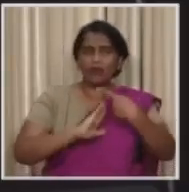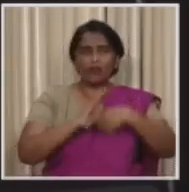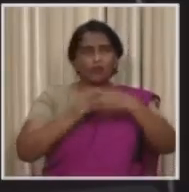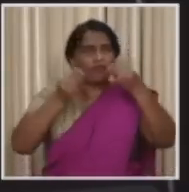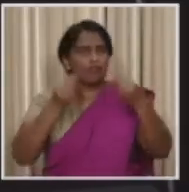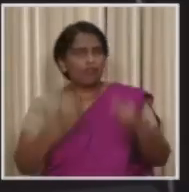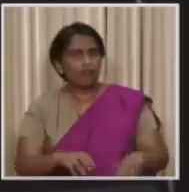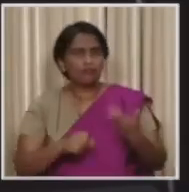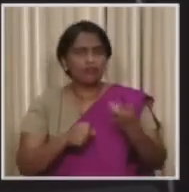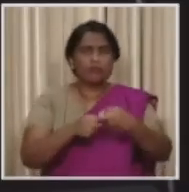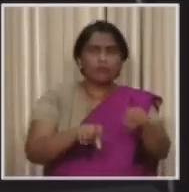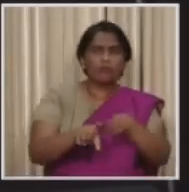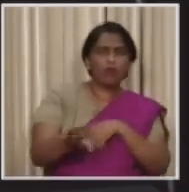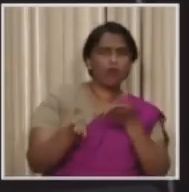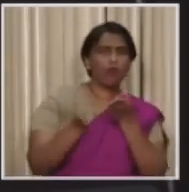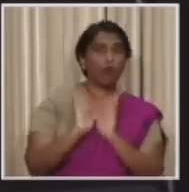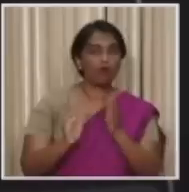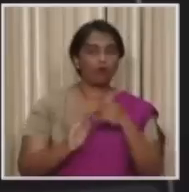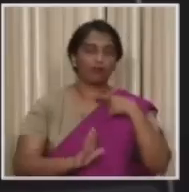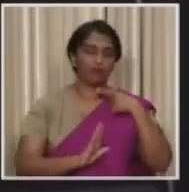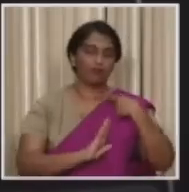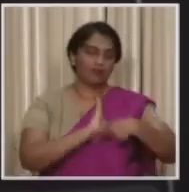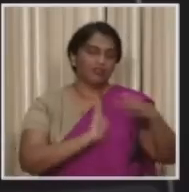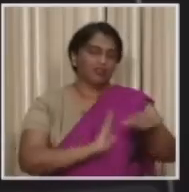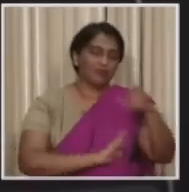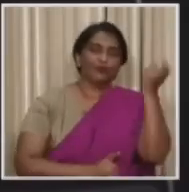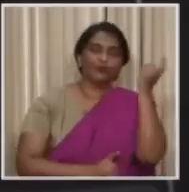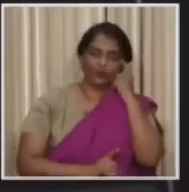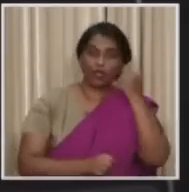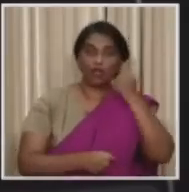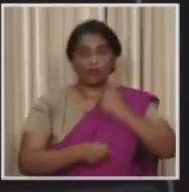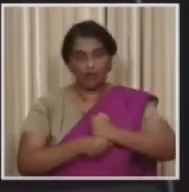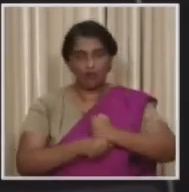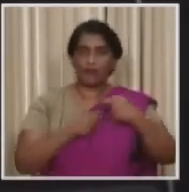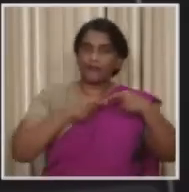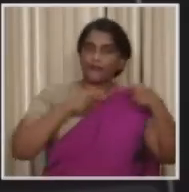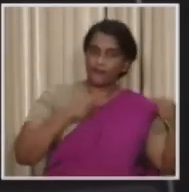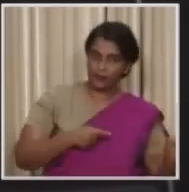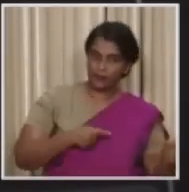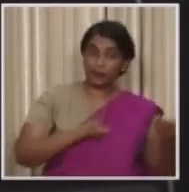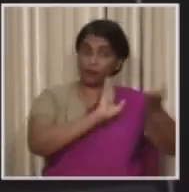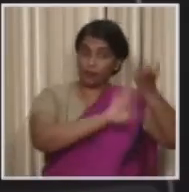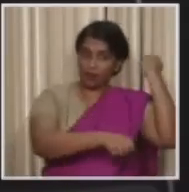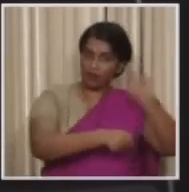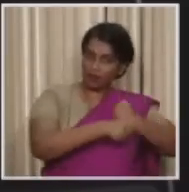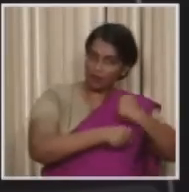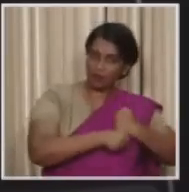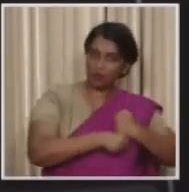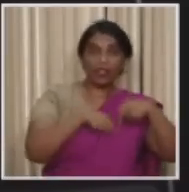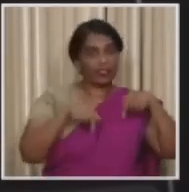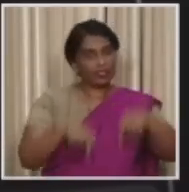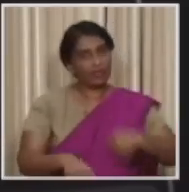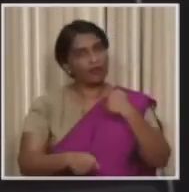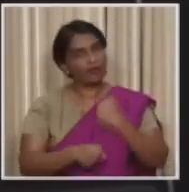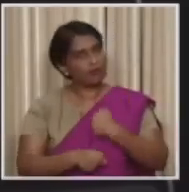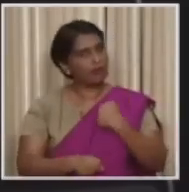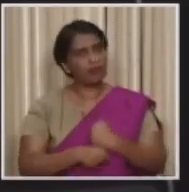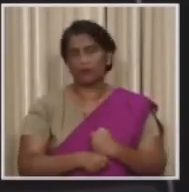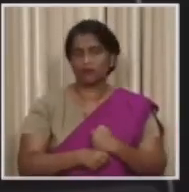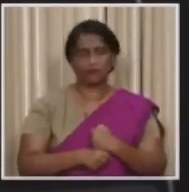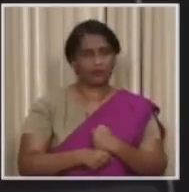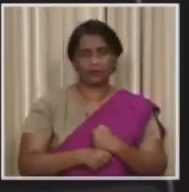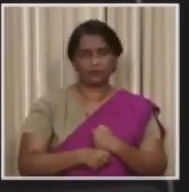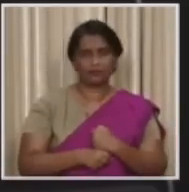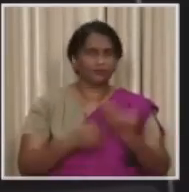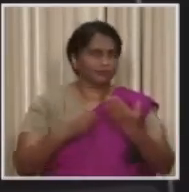භාවයේ පිළිබඳව වග කියොත්තු කවුද කියලා දන්නේ. දැන් ආණ්ඩුවත් විපක්ෂියත් එදා ආණ්ඩුත් දැන් ආණ්ඩුත් පිළිබඳව කතා කරනවා ගරු